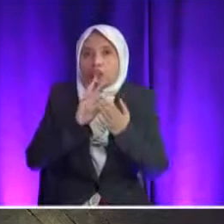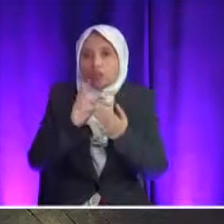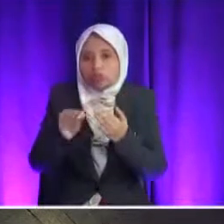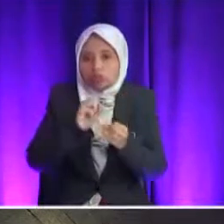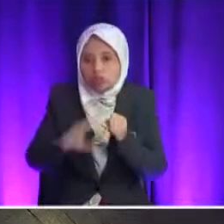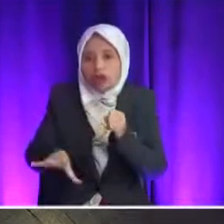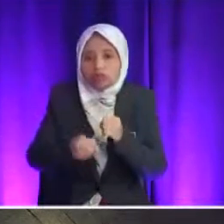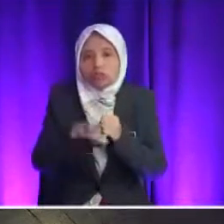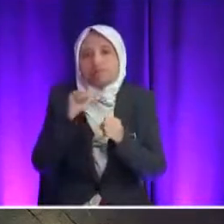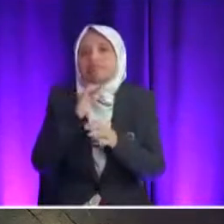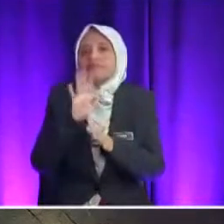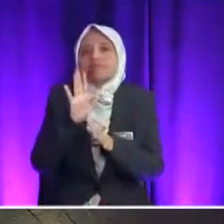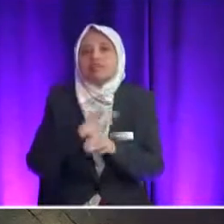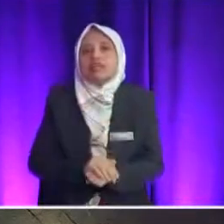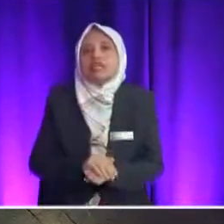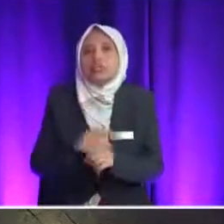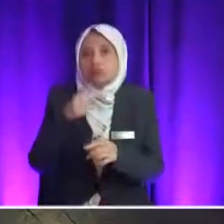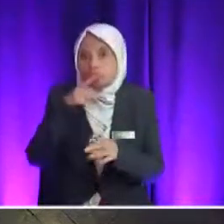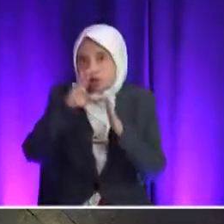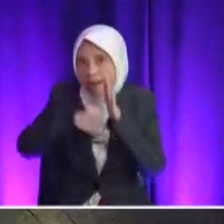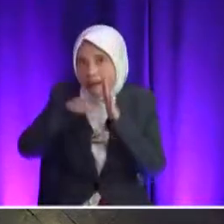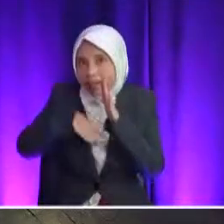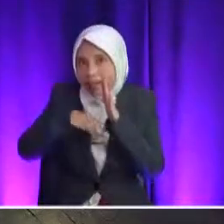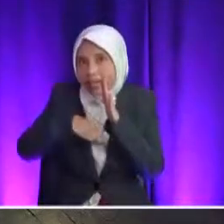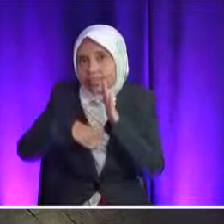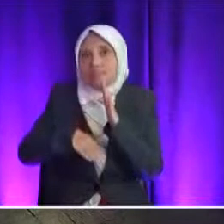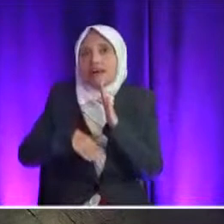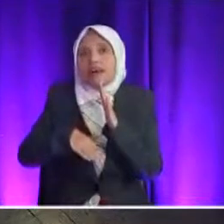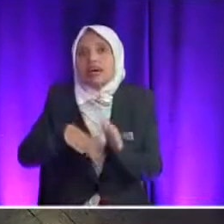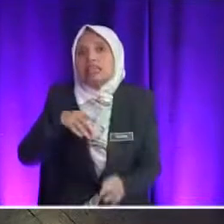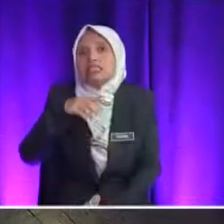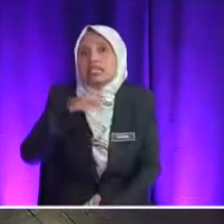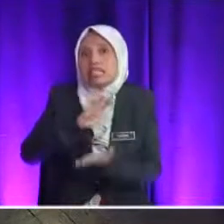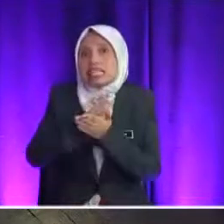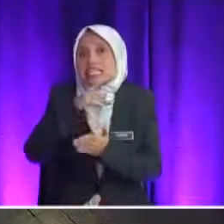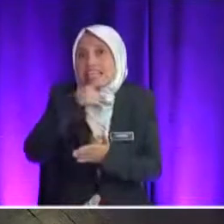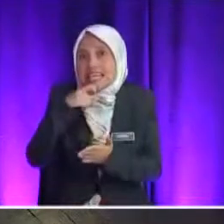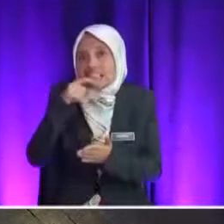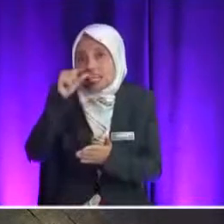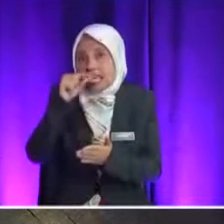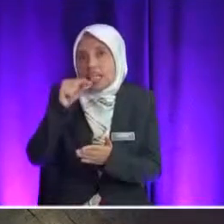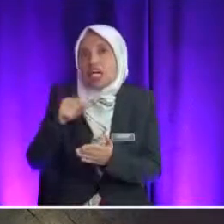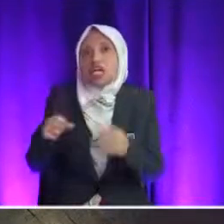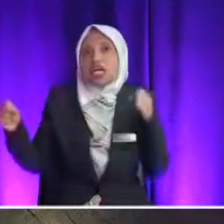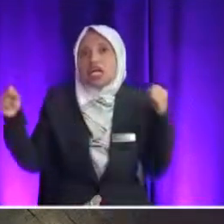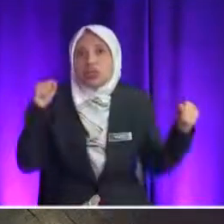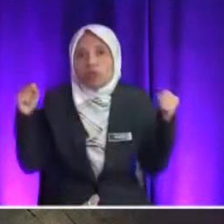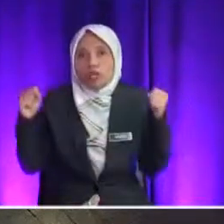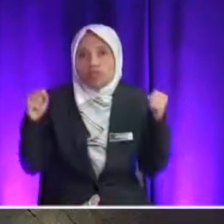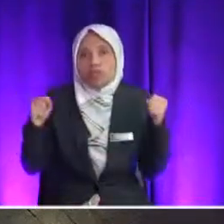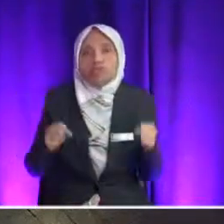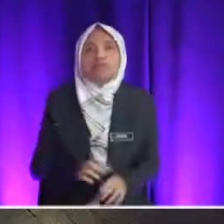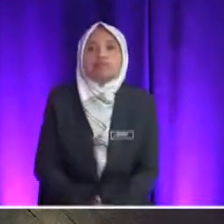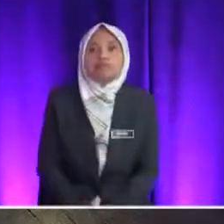ataupun kelembaban pada kain aku nggak tadi suatu pentingnya gunung wife nih ah Turki turunkan